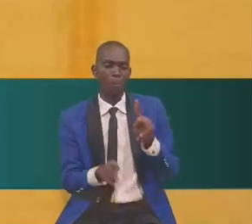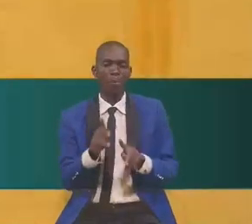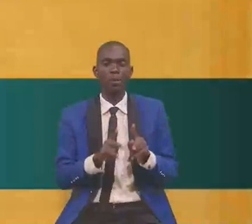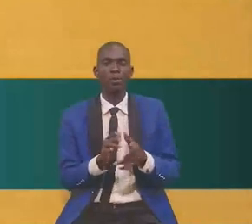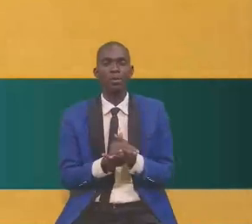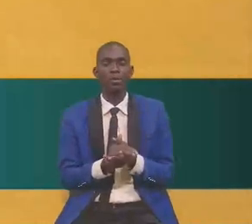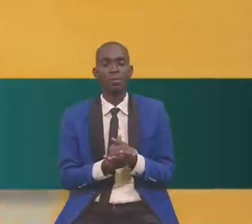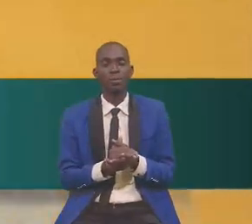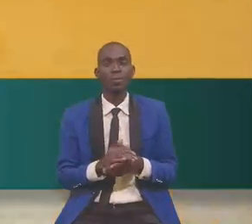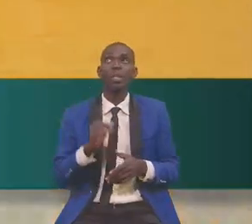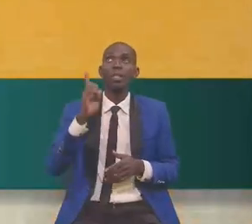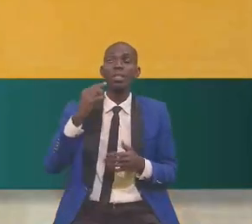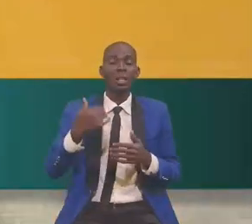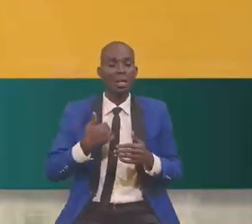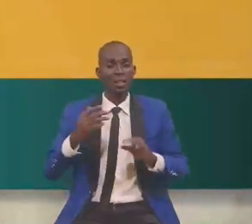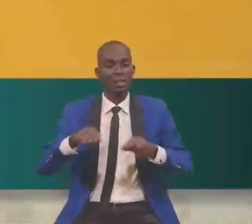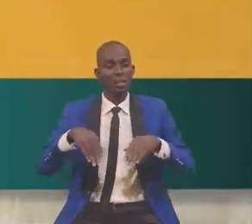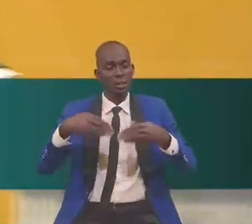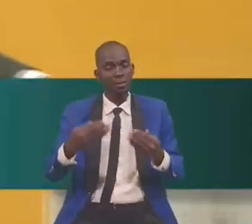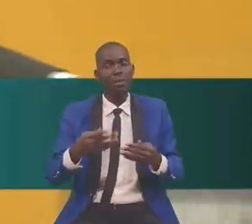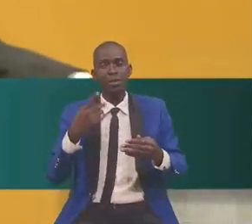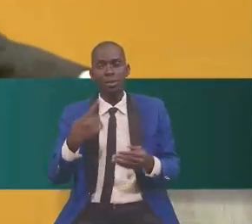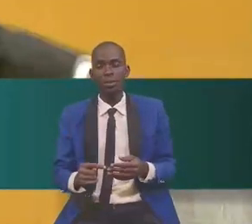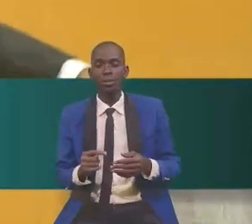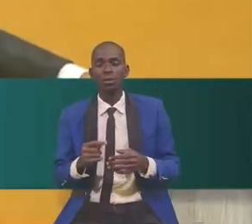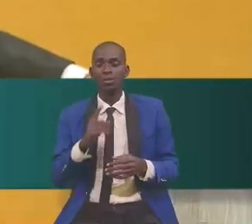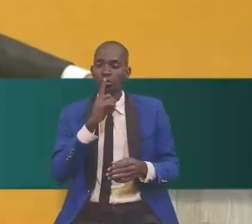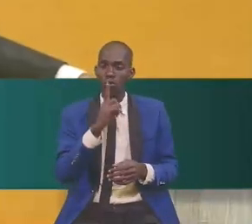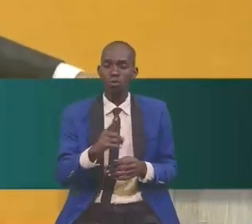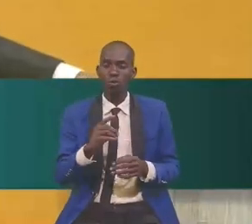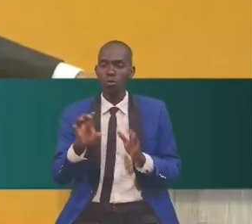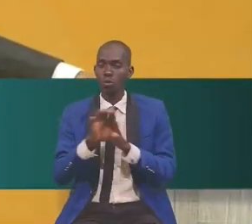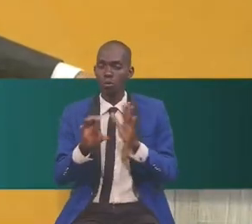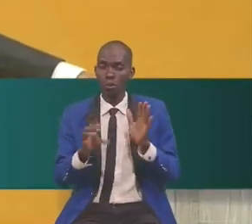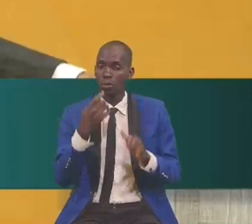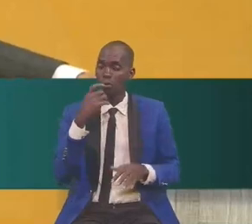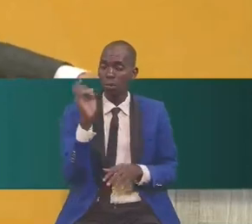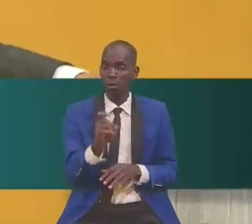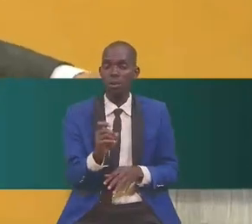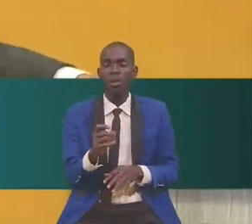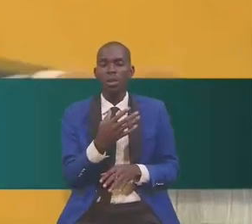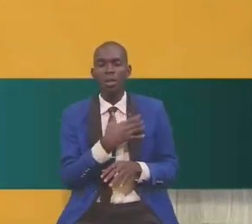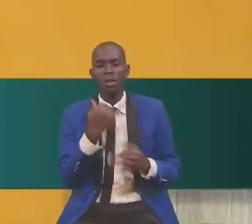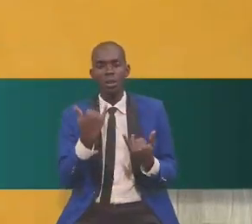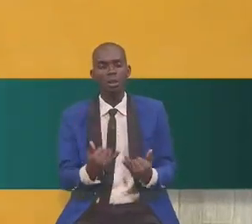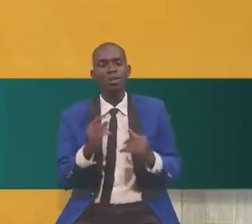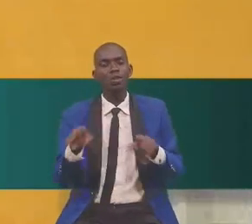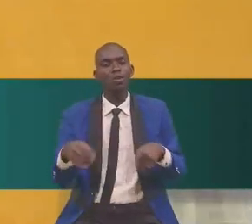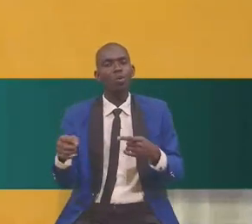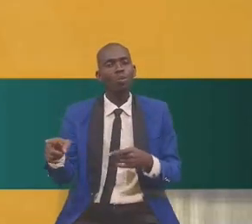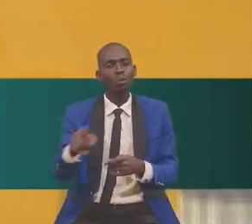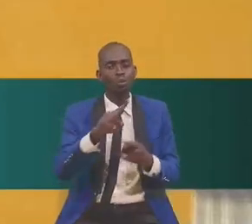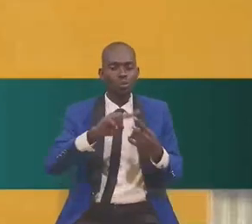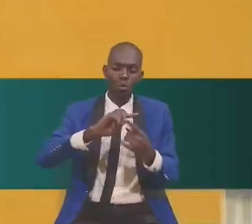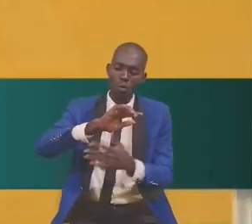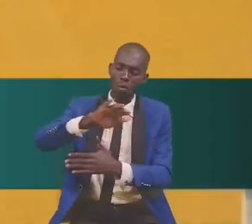avait donné le commandement original. Il dit maintenant, allez dans tout le monde entier et prêchez la bonne